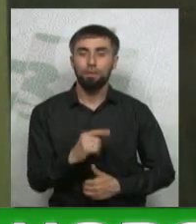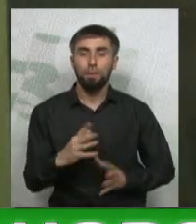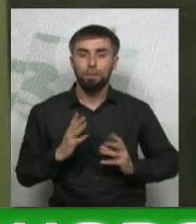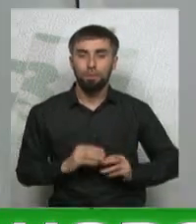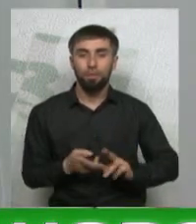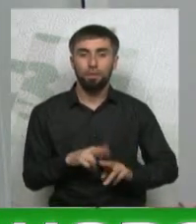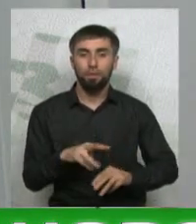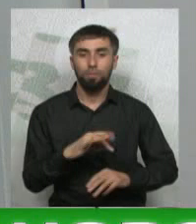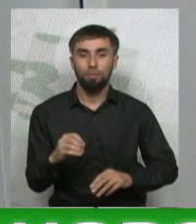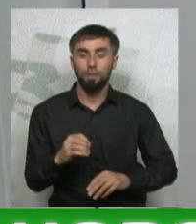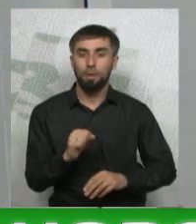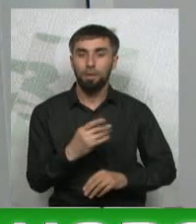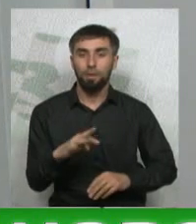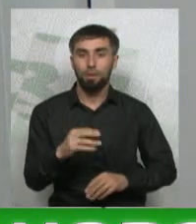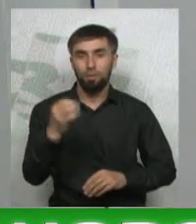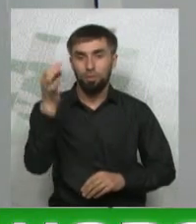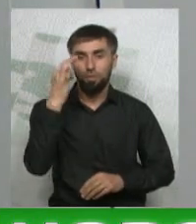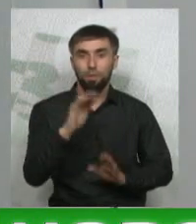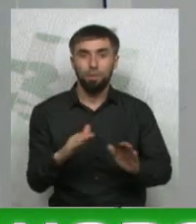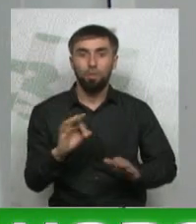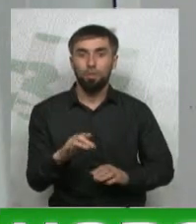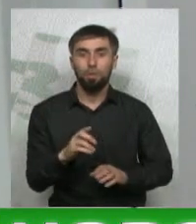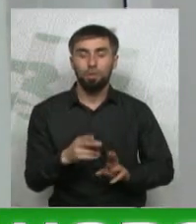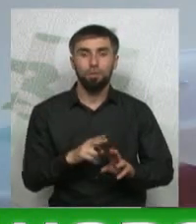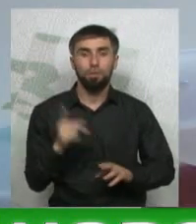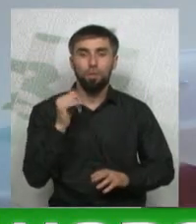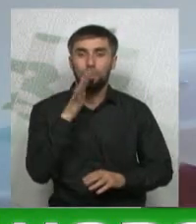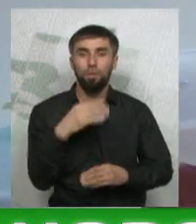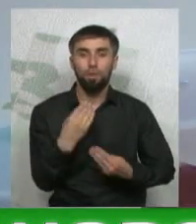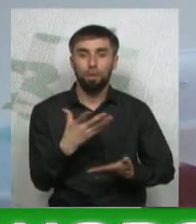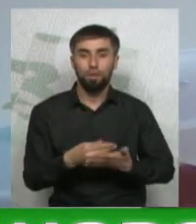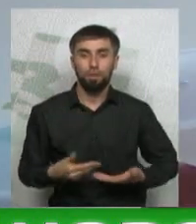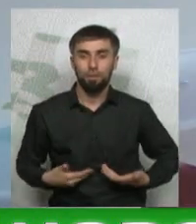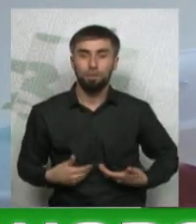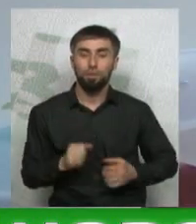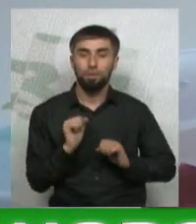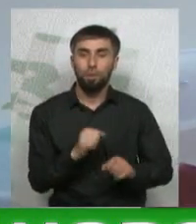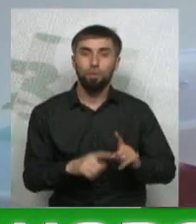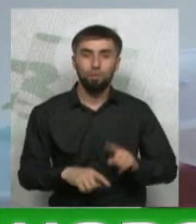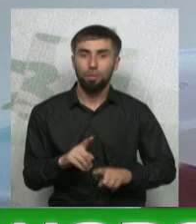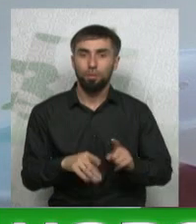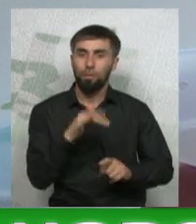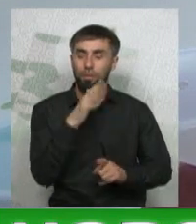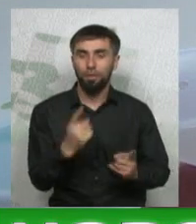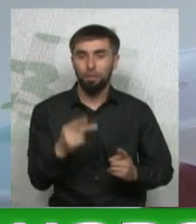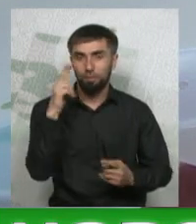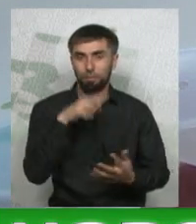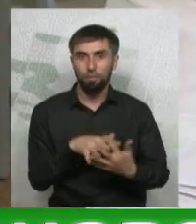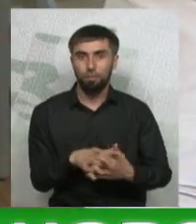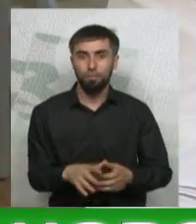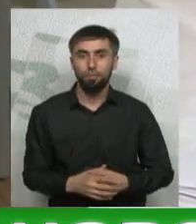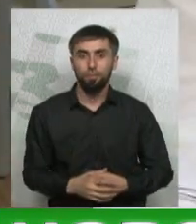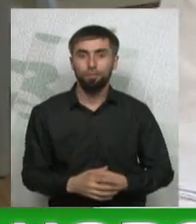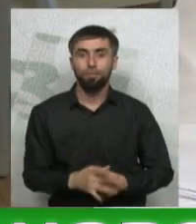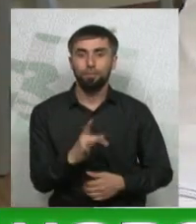спокойствие в этом мире. Эта акция напомнила детям об их предках, которые отдали свои жизни, защищая родину во время Великой Отечественной